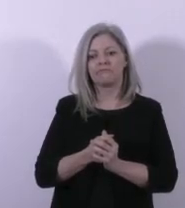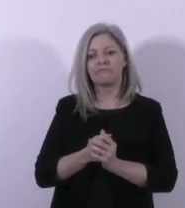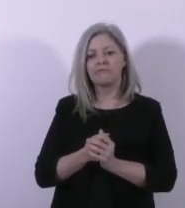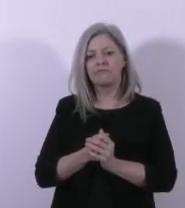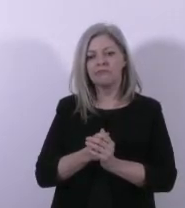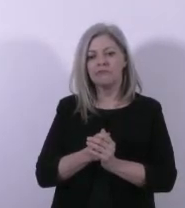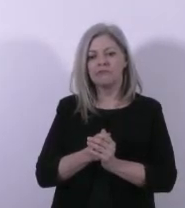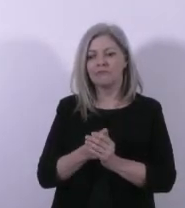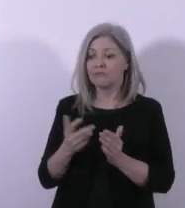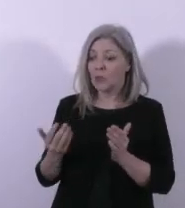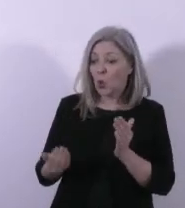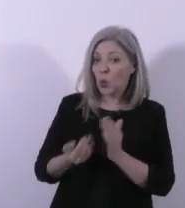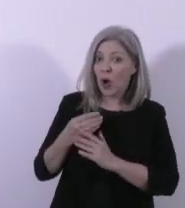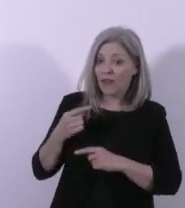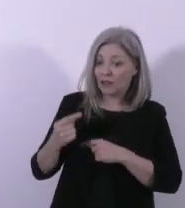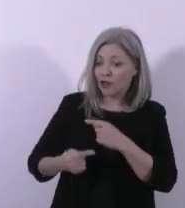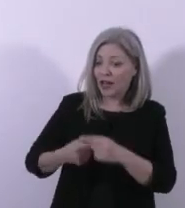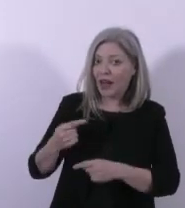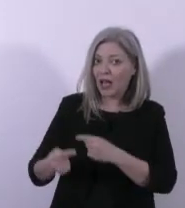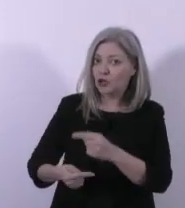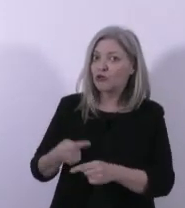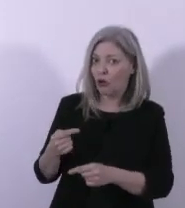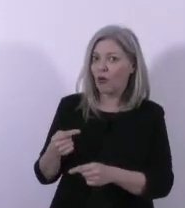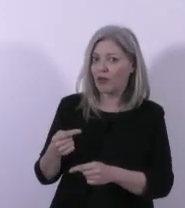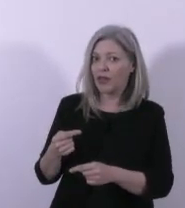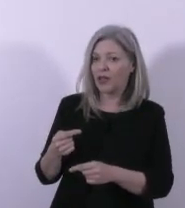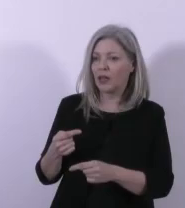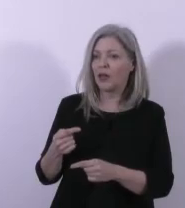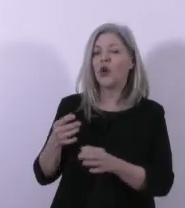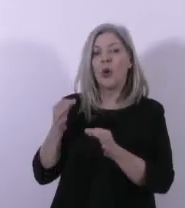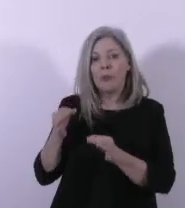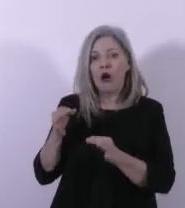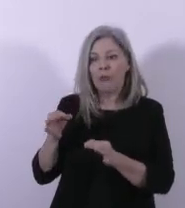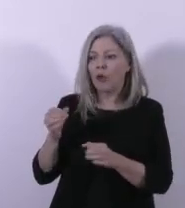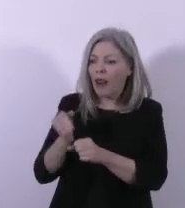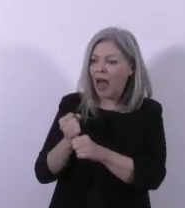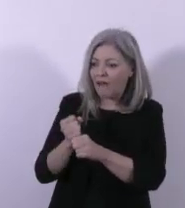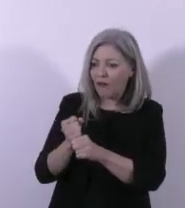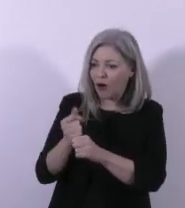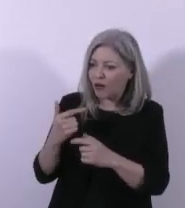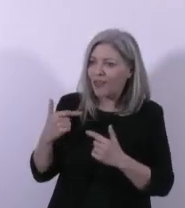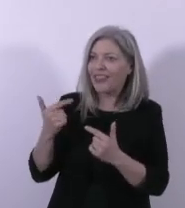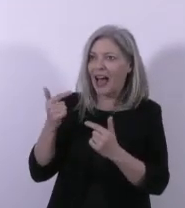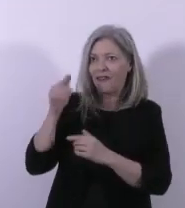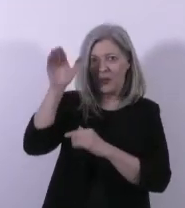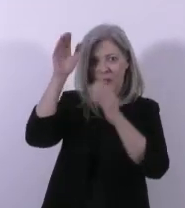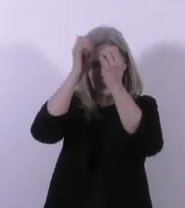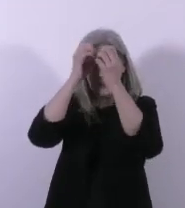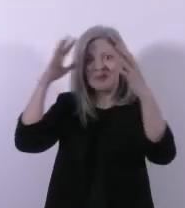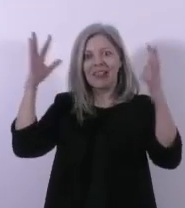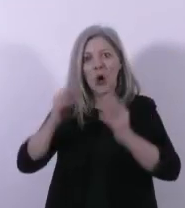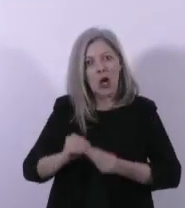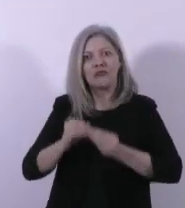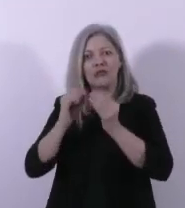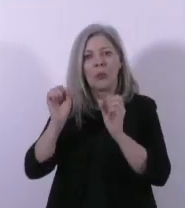le nuove generazioni. Perché proprio dal lavoro che crea il futuro mi sono portato a fare